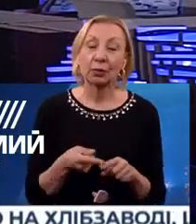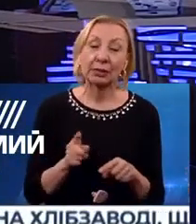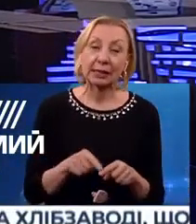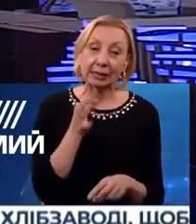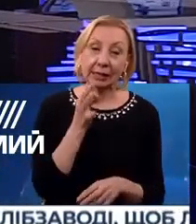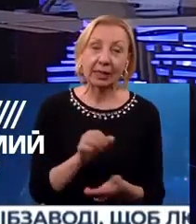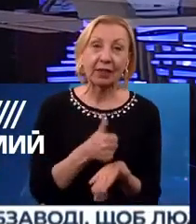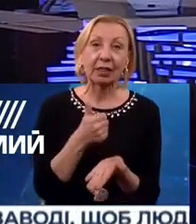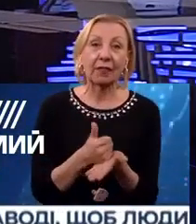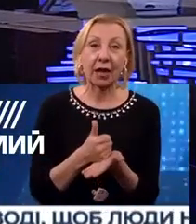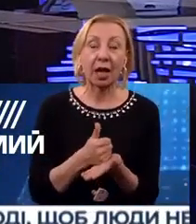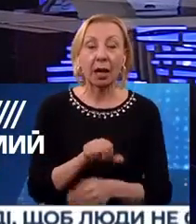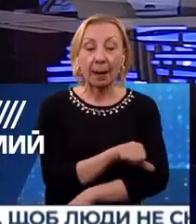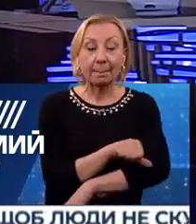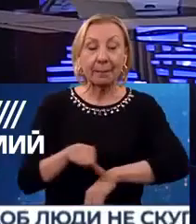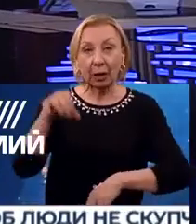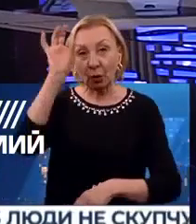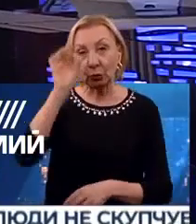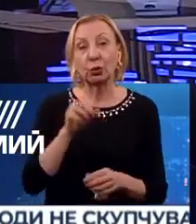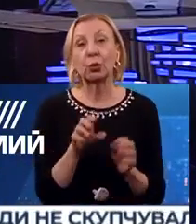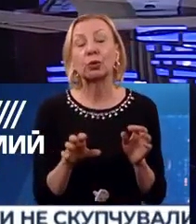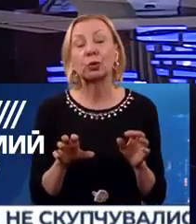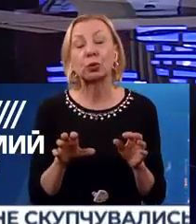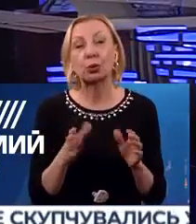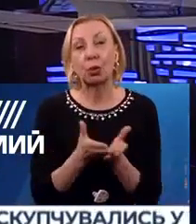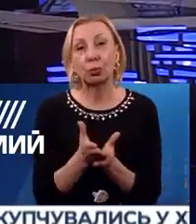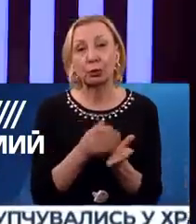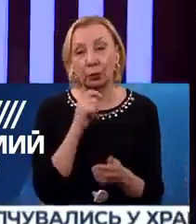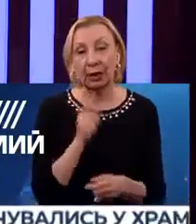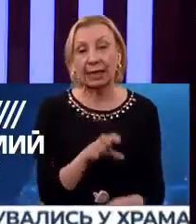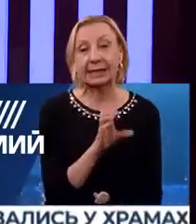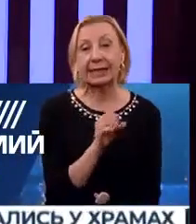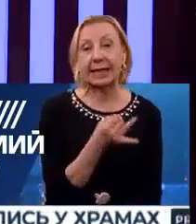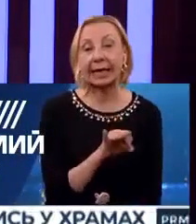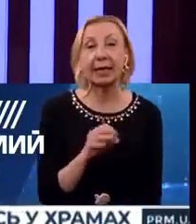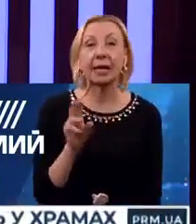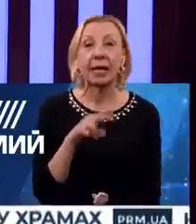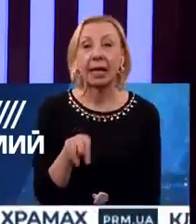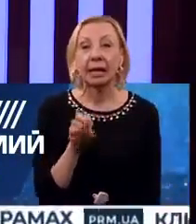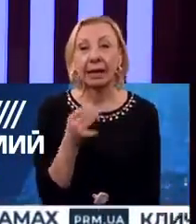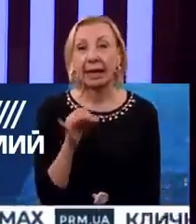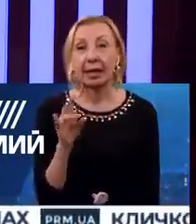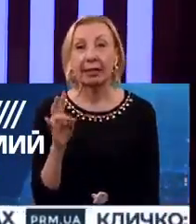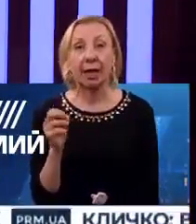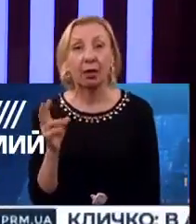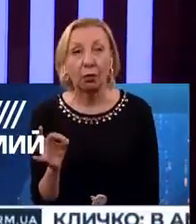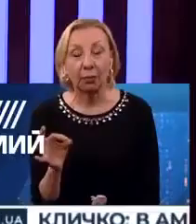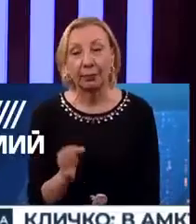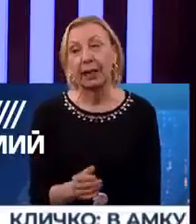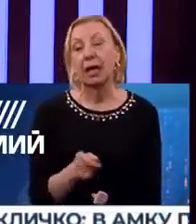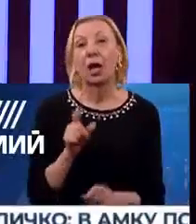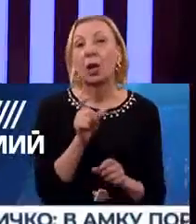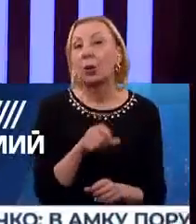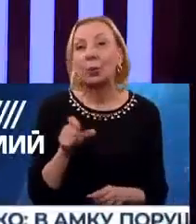заявив глава Державної прикордонної служби України Сергій Дейнеко в інтерв'ю РБК «Україна». На його переконання, люди